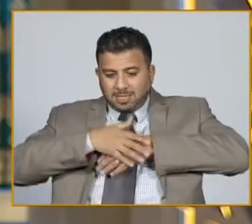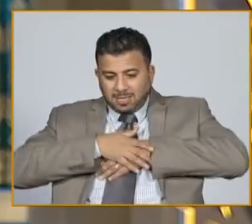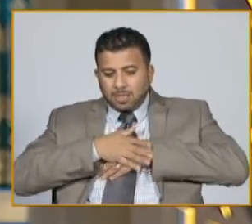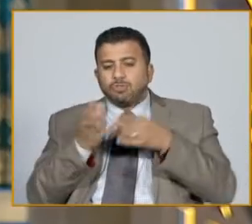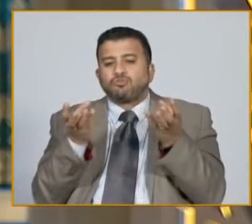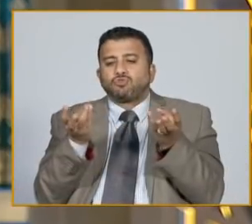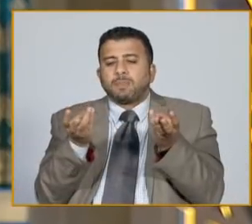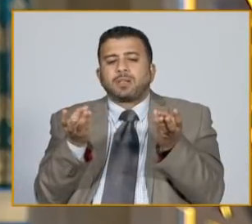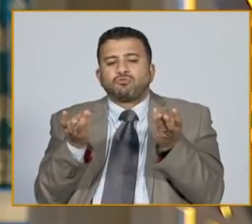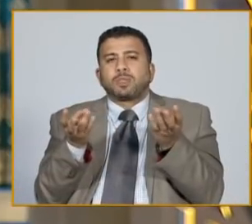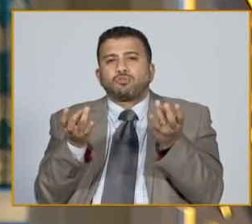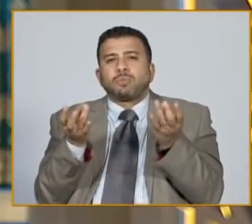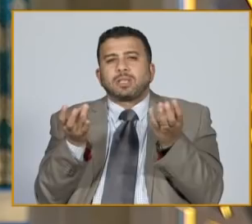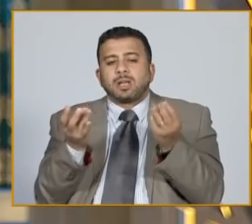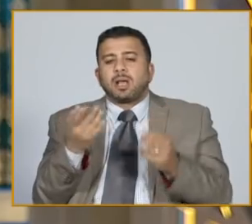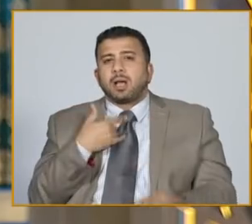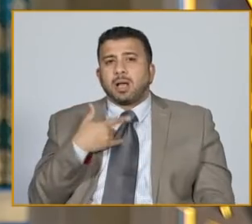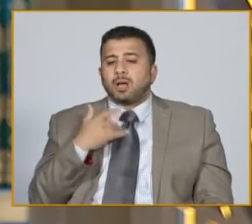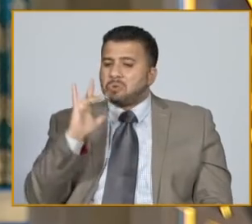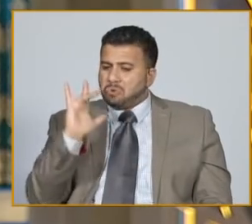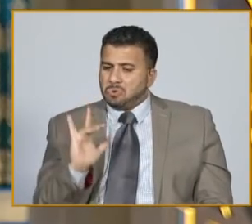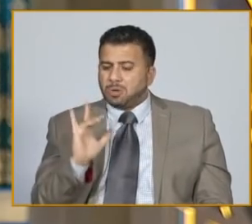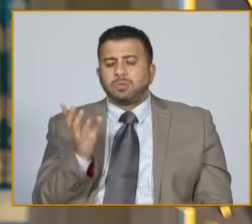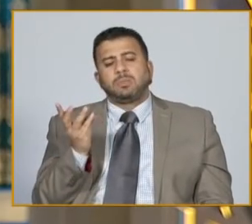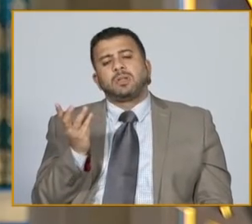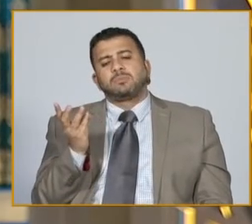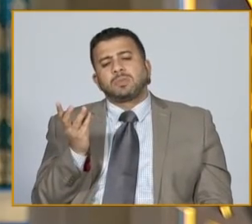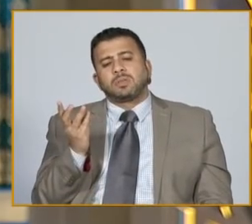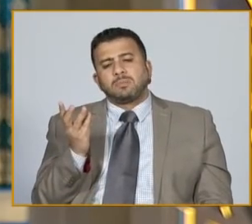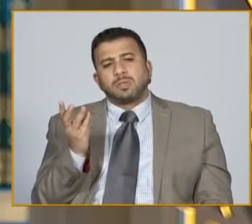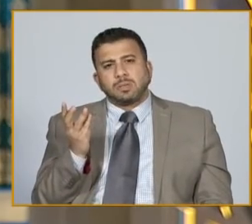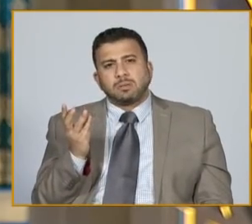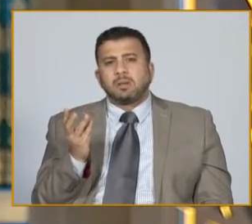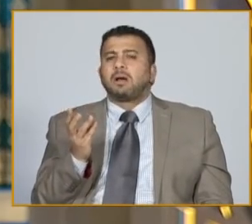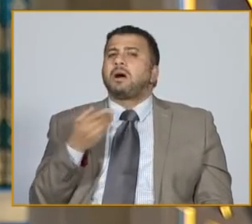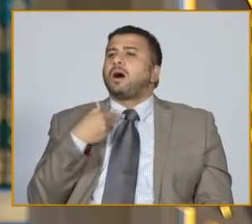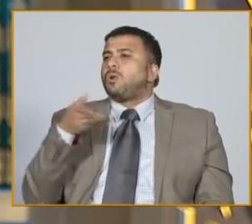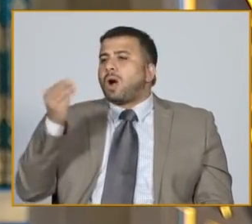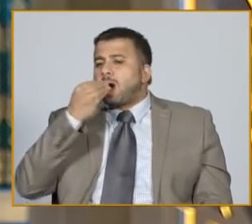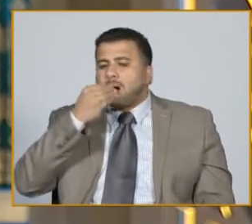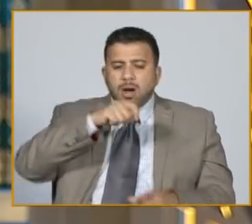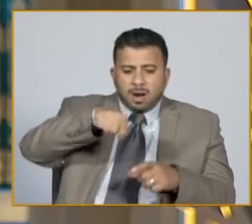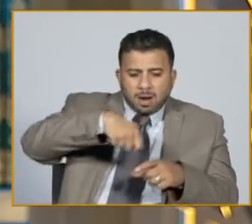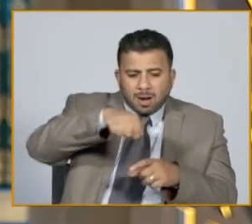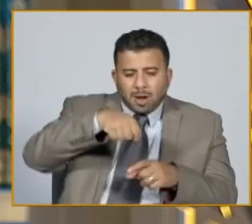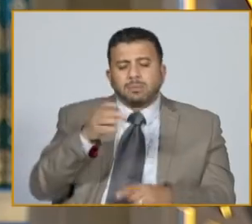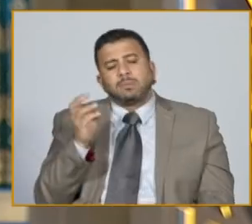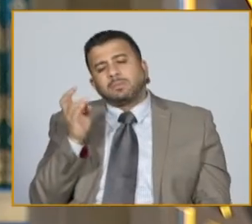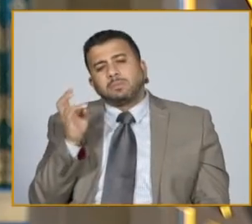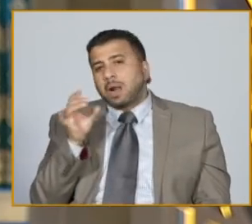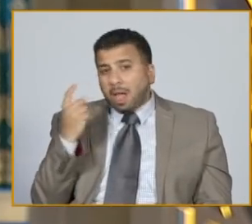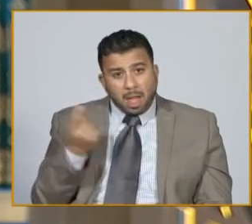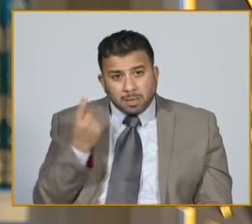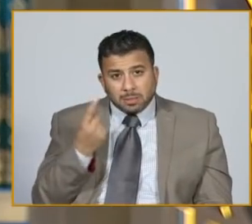هل يلزم أن بعد الصلاة في المكان ولا ممكن وأنا أشتغل؟ ممكن، الأمر واسع. هو الأصل يا أخت الفاضلة أن الأذكار التي